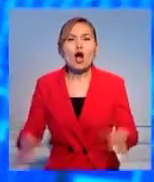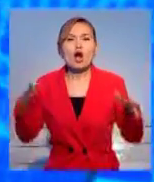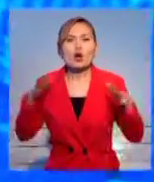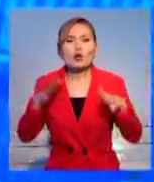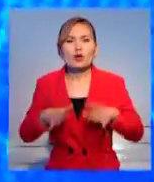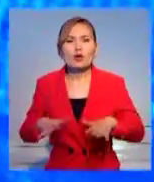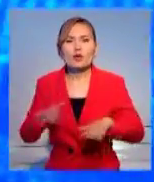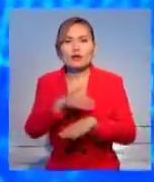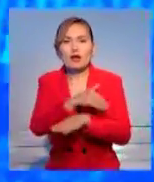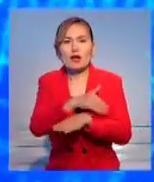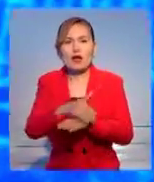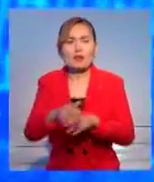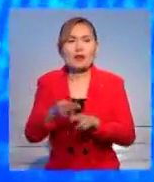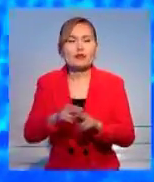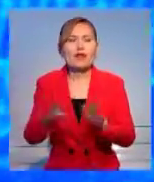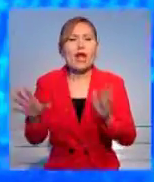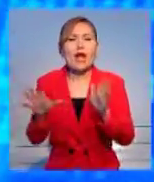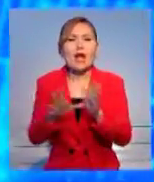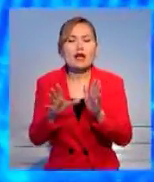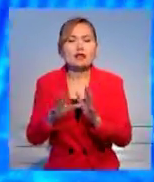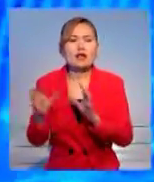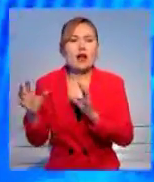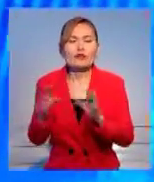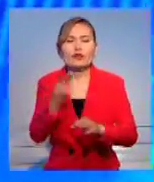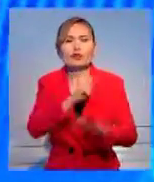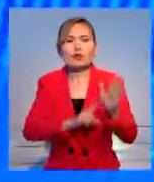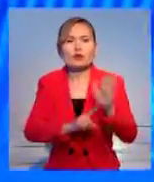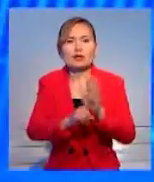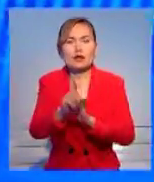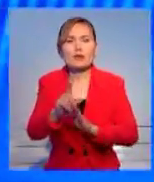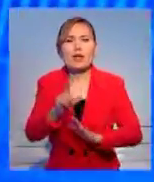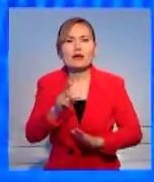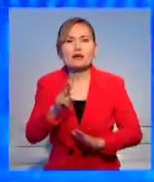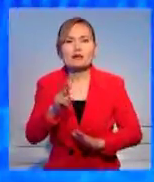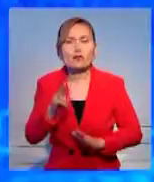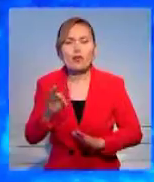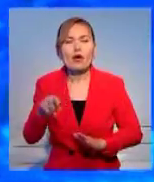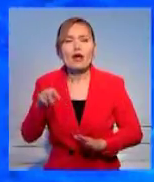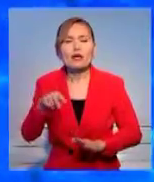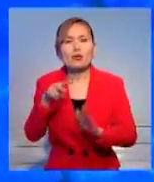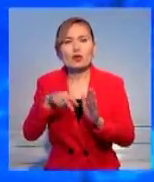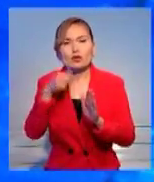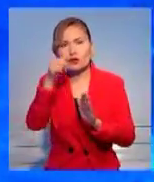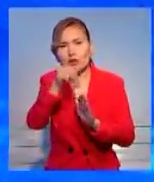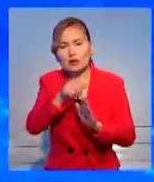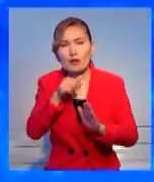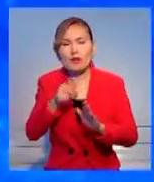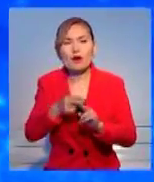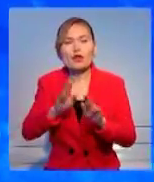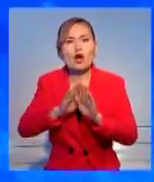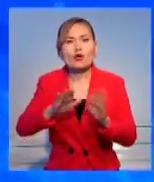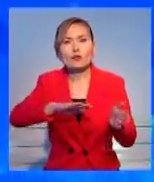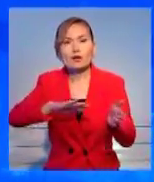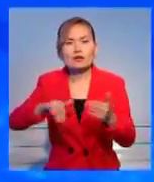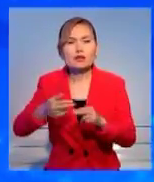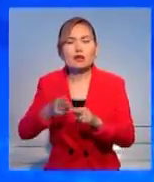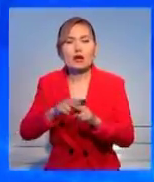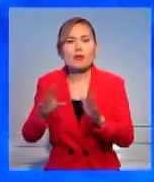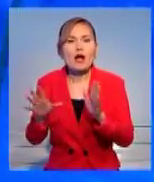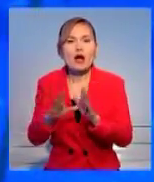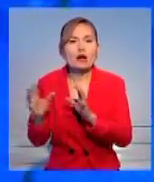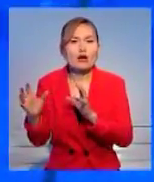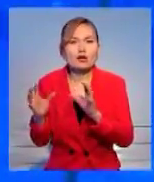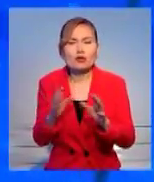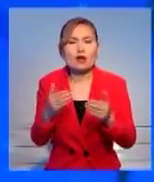Тбилиси көшелерінде алғашқы электроавтобустар жүре бастады. Экспо 2017 көрмесінен кейін бұл елде де баламалы қуат көзіне көшу